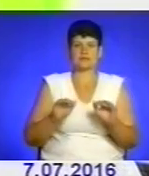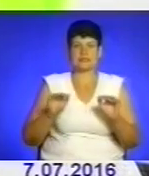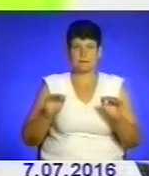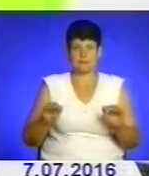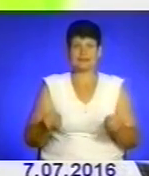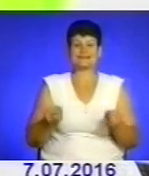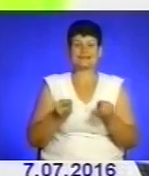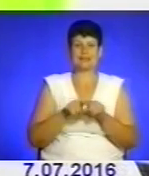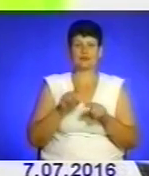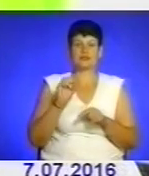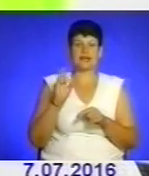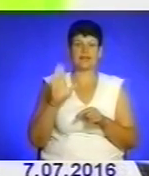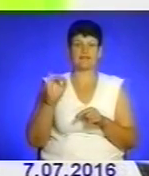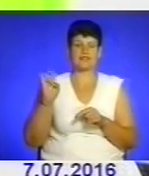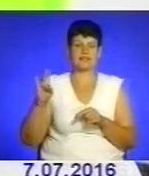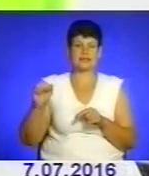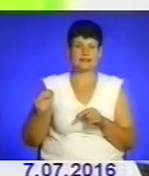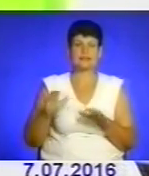Також eTwinning надає